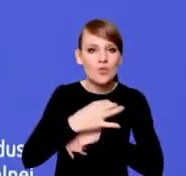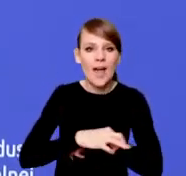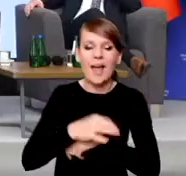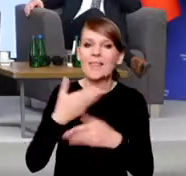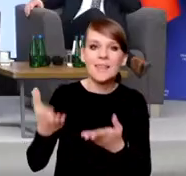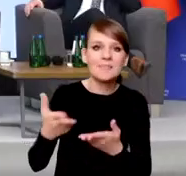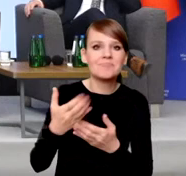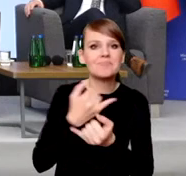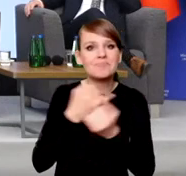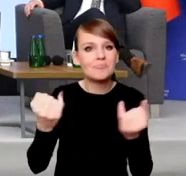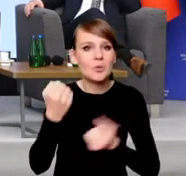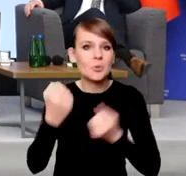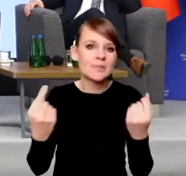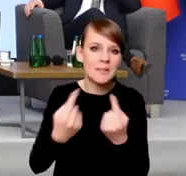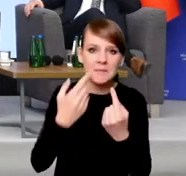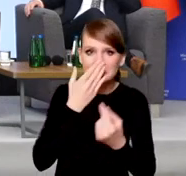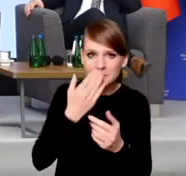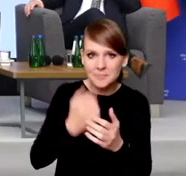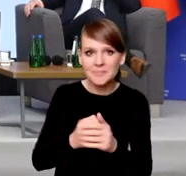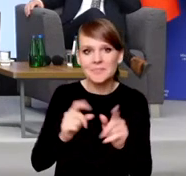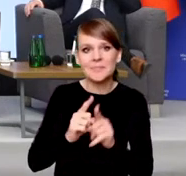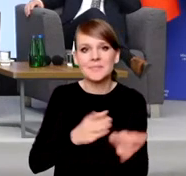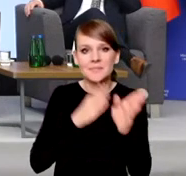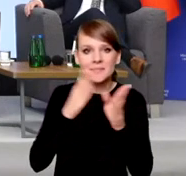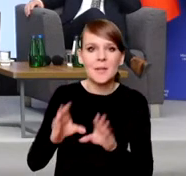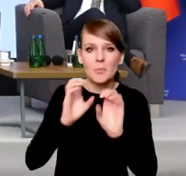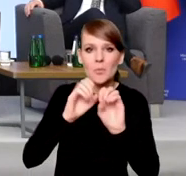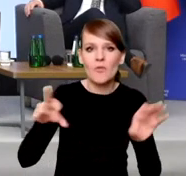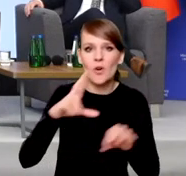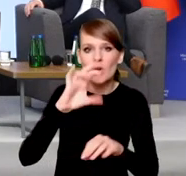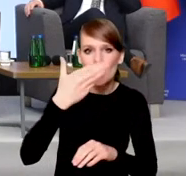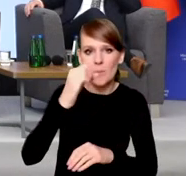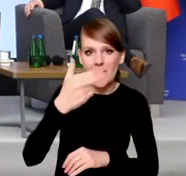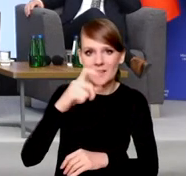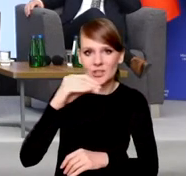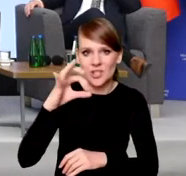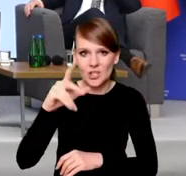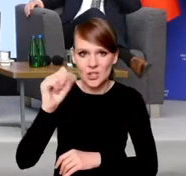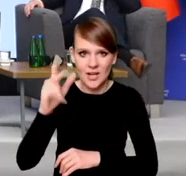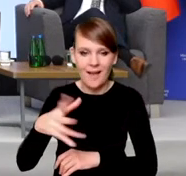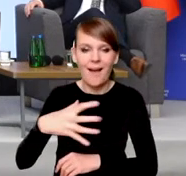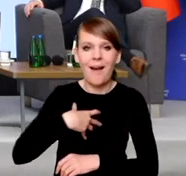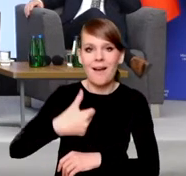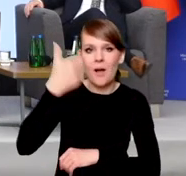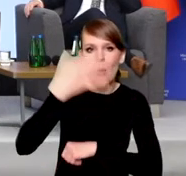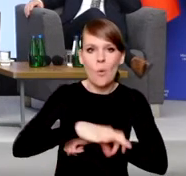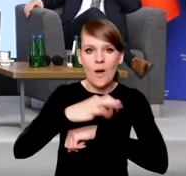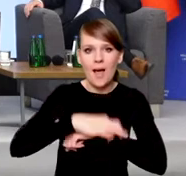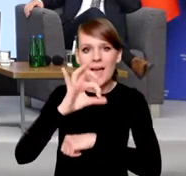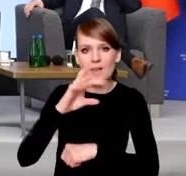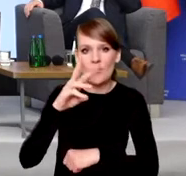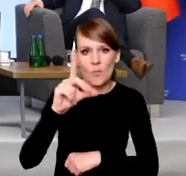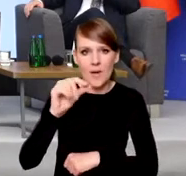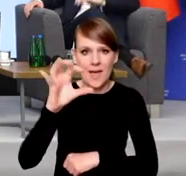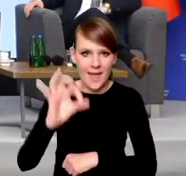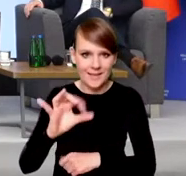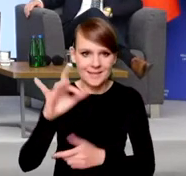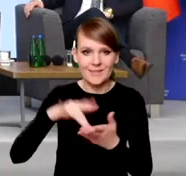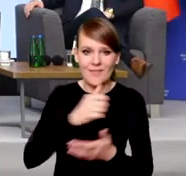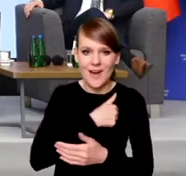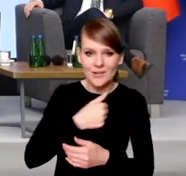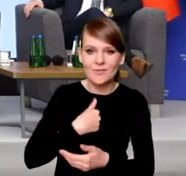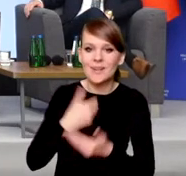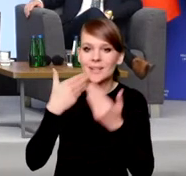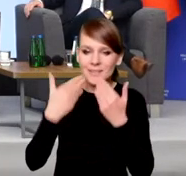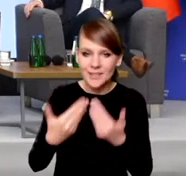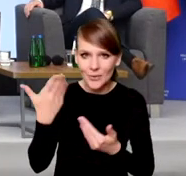z nami też pan profesor Roman Cieślak, rektor Uniwersytetu SWPS w Warszawie. Bardzo dziękujemy panie rektorze, że pan